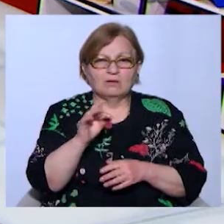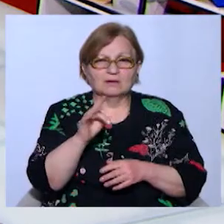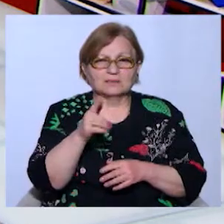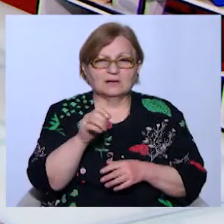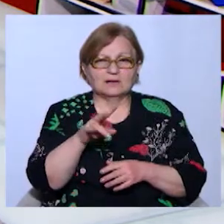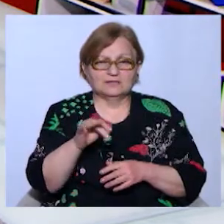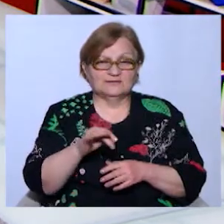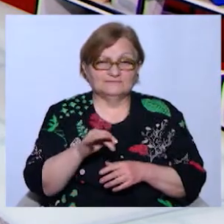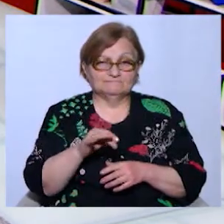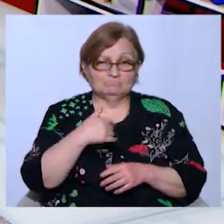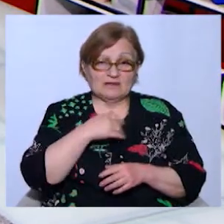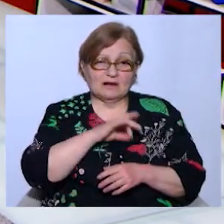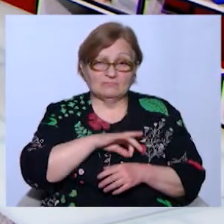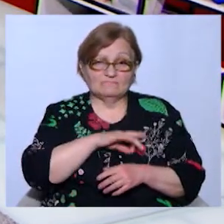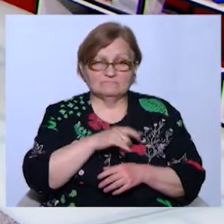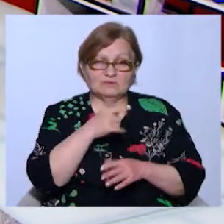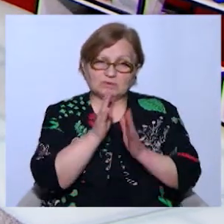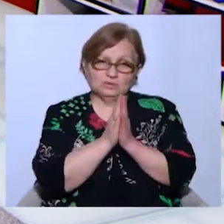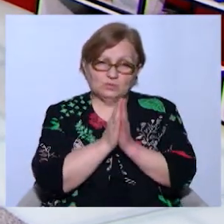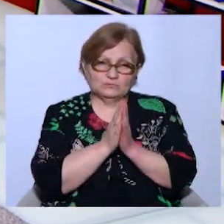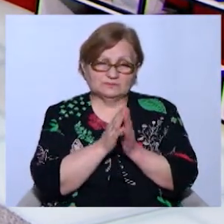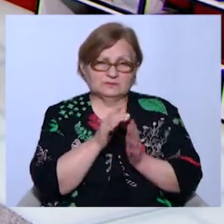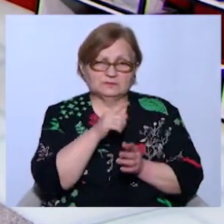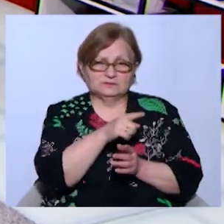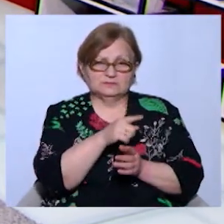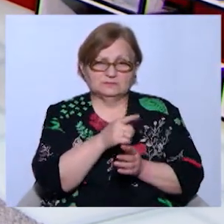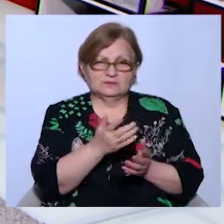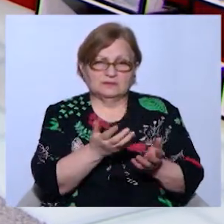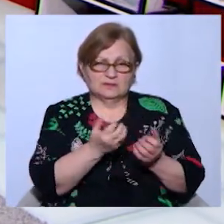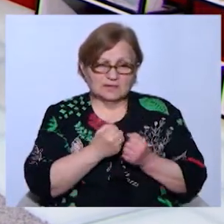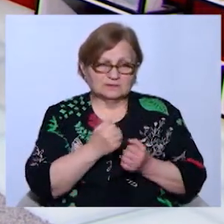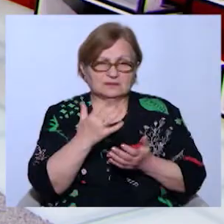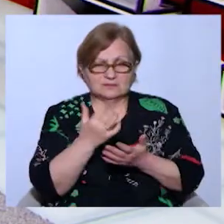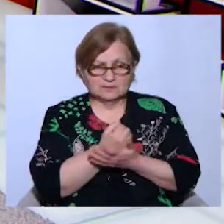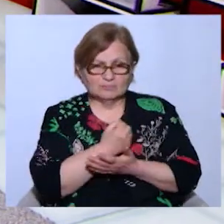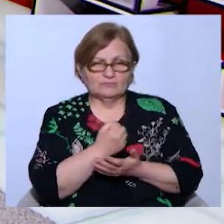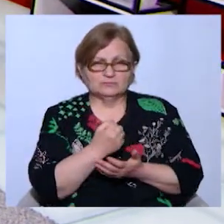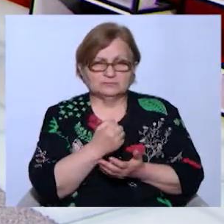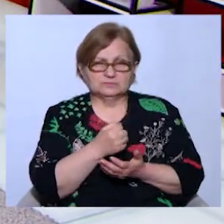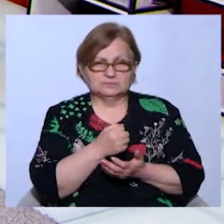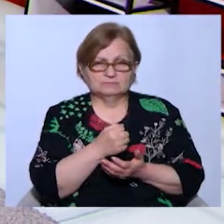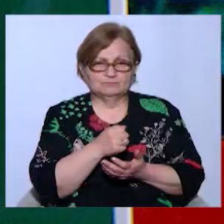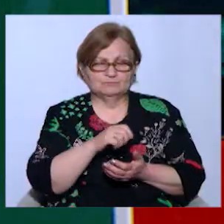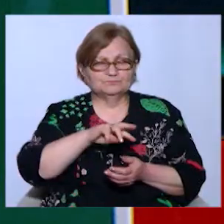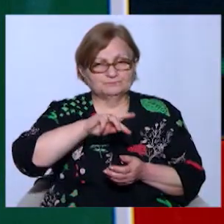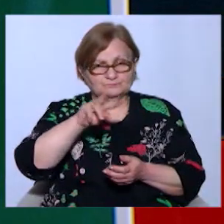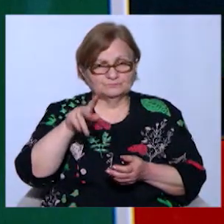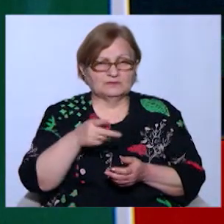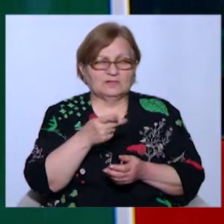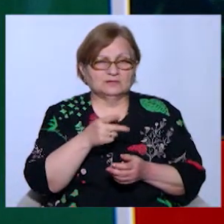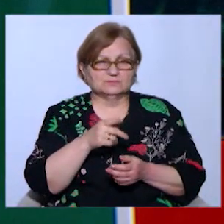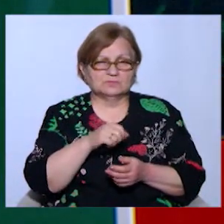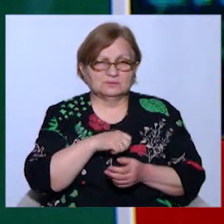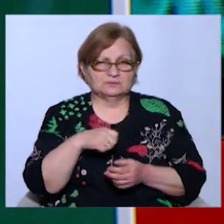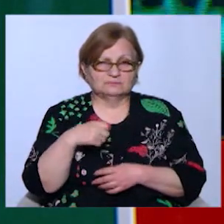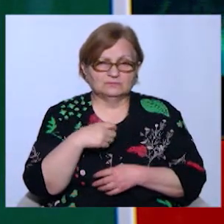ფარგალს და თქვენც გთხოვთ, შეიძინოთ, მოიპოვოთ ეს ფარგალი და ააგოთ, დახაზოთ, უგნებათ